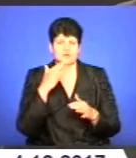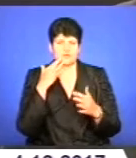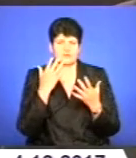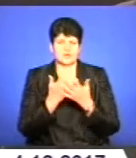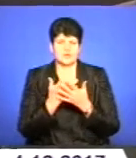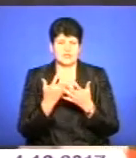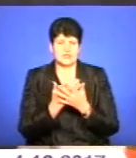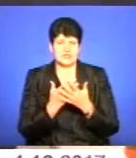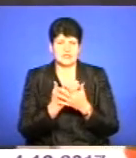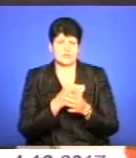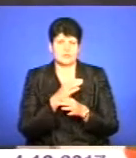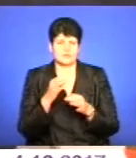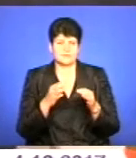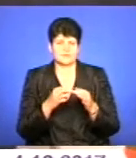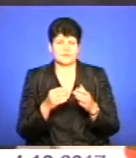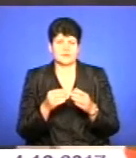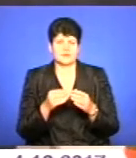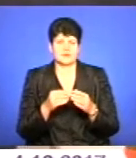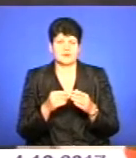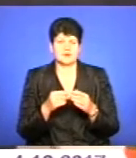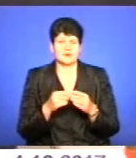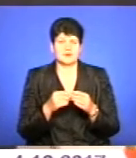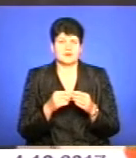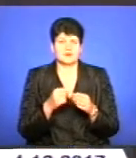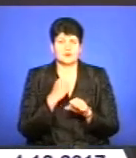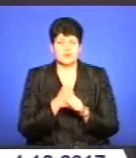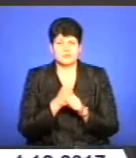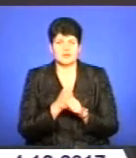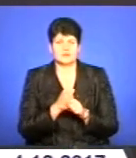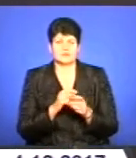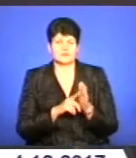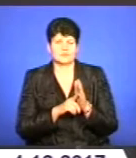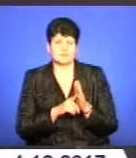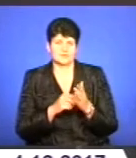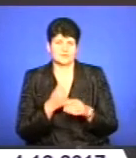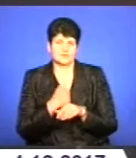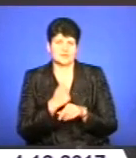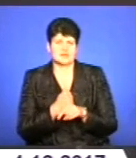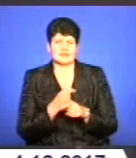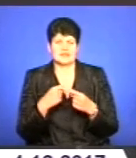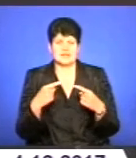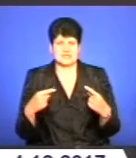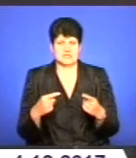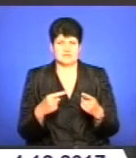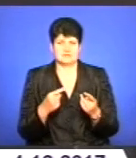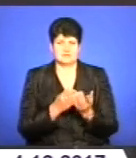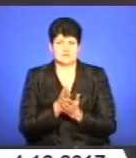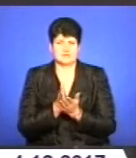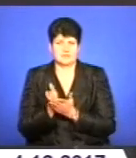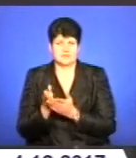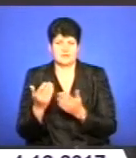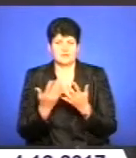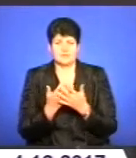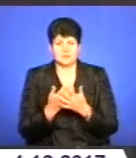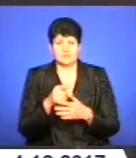кінопроектам в Україні. Держкіно робило ставку на різні жанри фільмів. І ми з вами